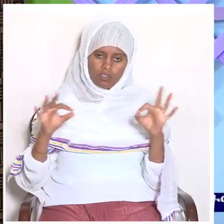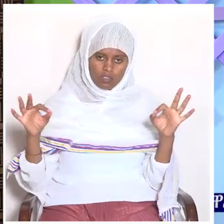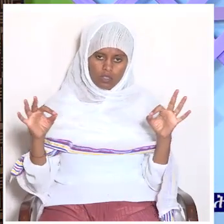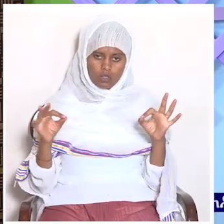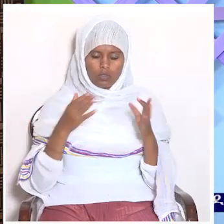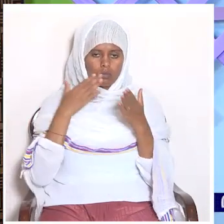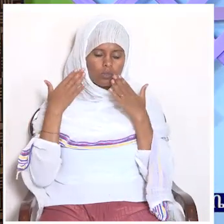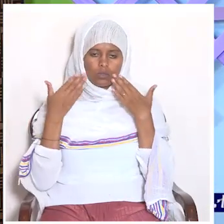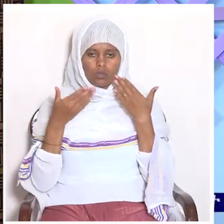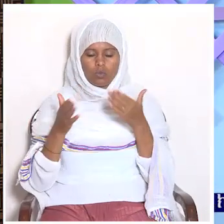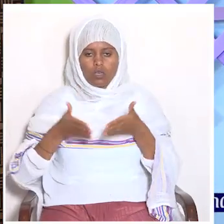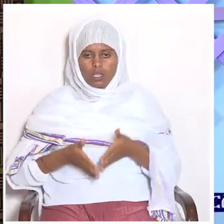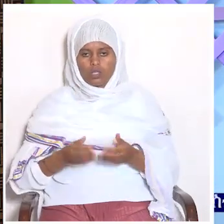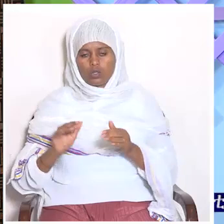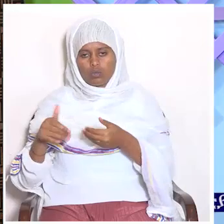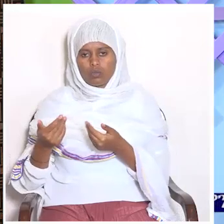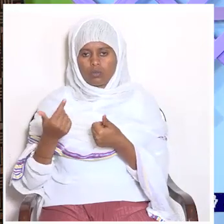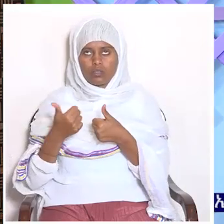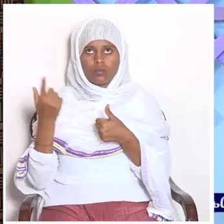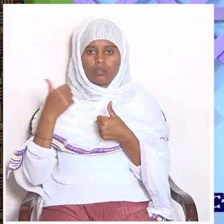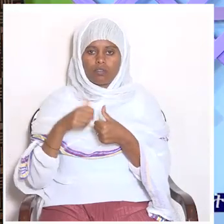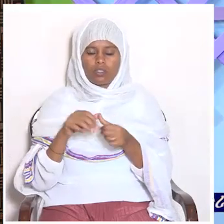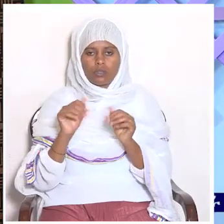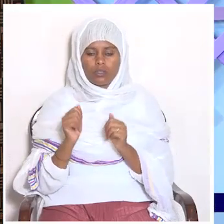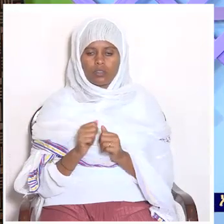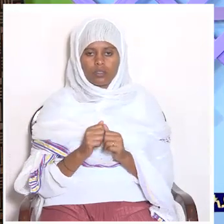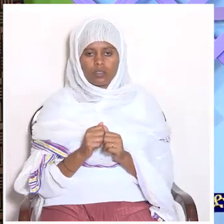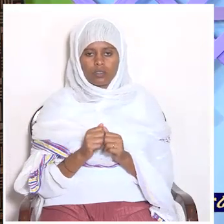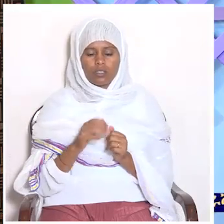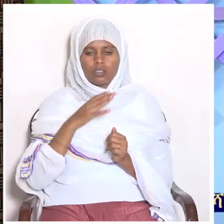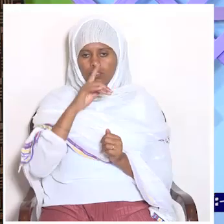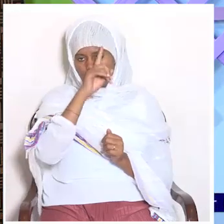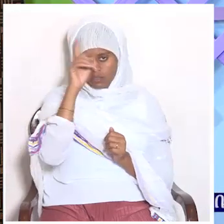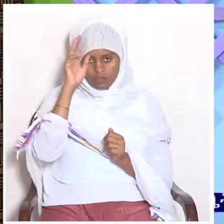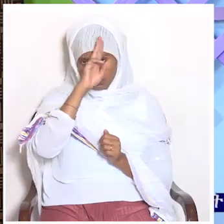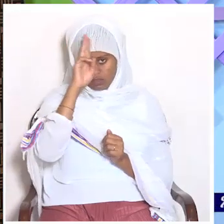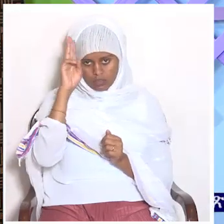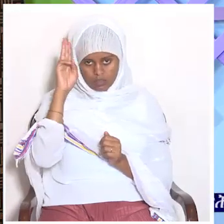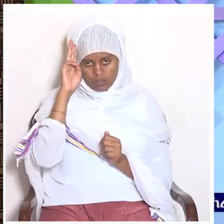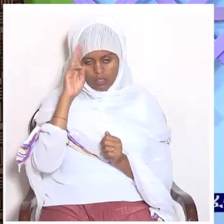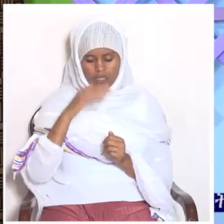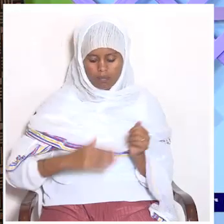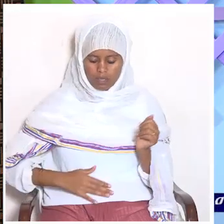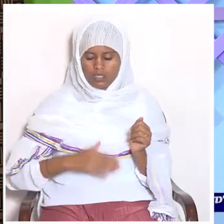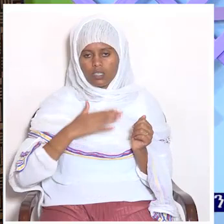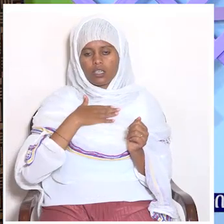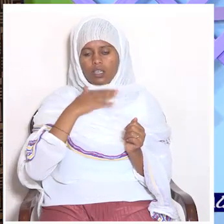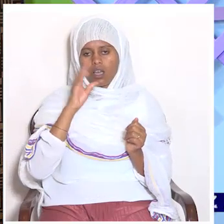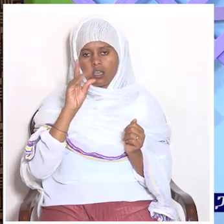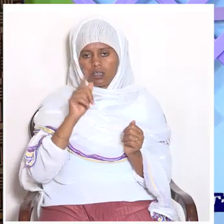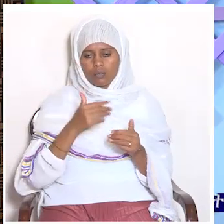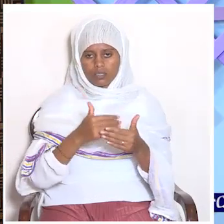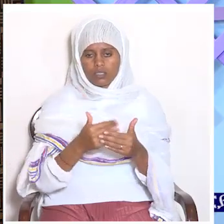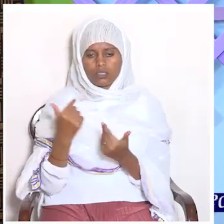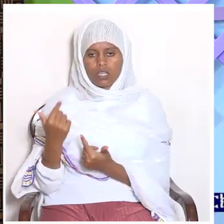ማህፀኖም ፈቲሑ ብሩኽ ውላድ ክህቦም ድማ ቅዱስ ፍቓዱ ይኹነልና። ቅድስቲ ድንግል ኣብ ማህፀን ቅድስቲ ሃና